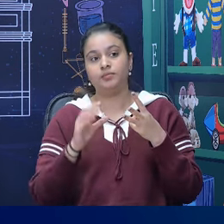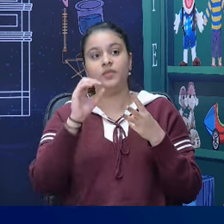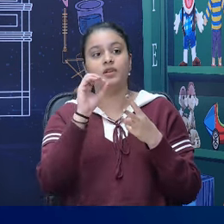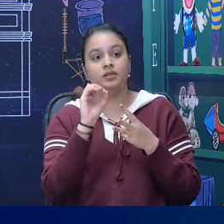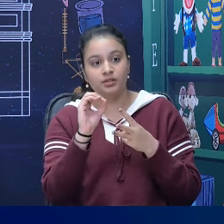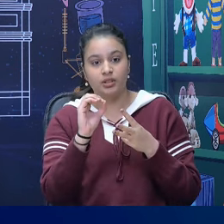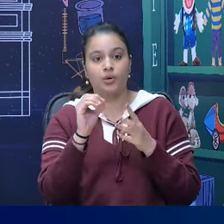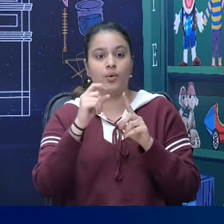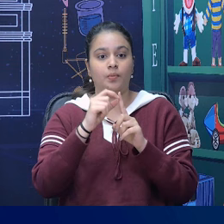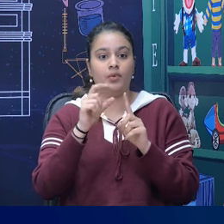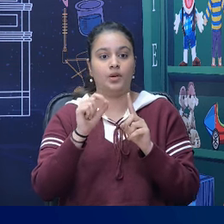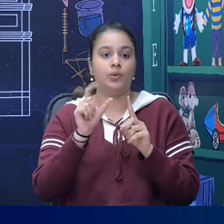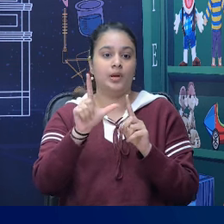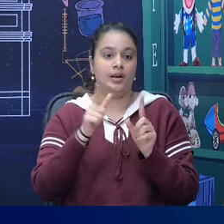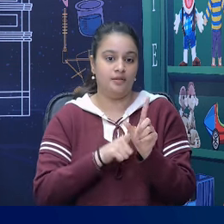पॉलिनो